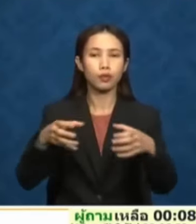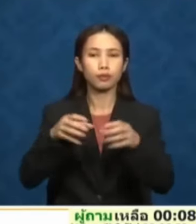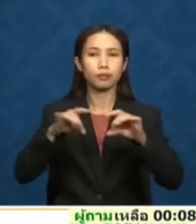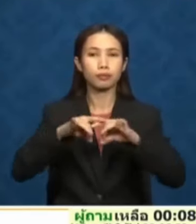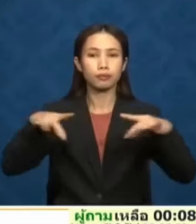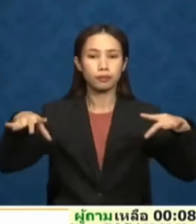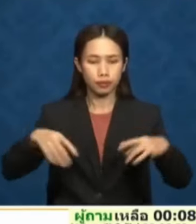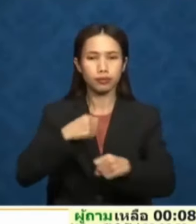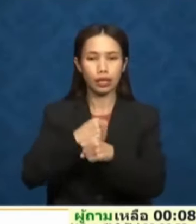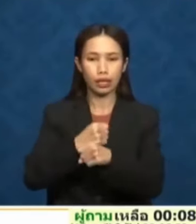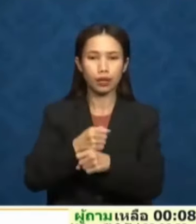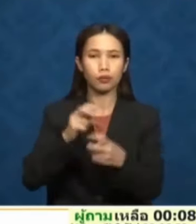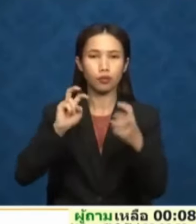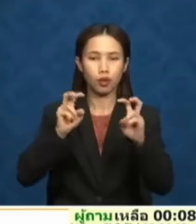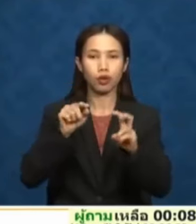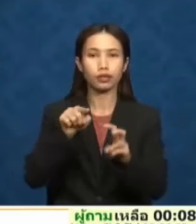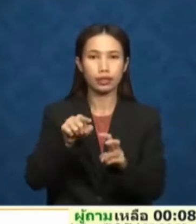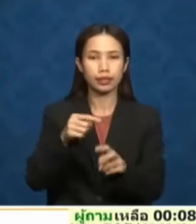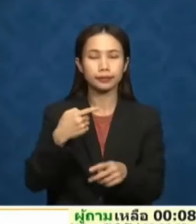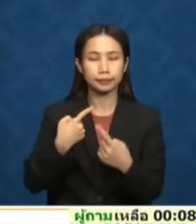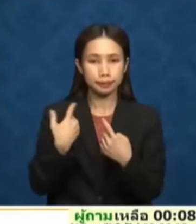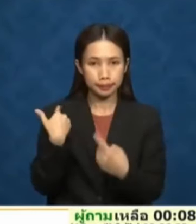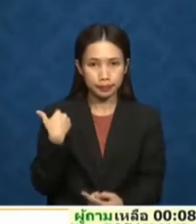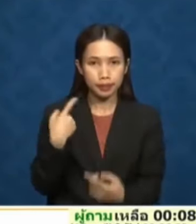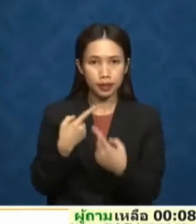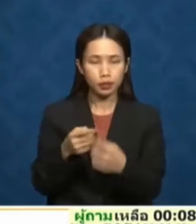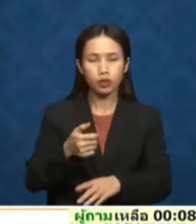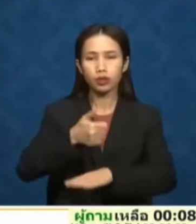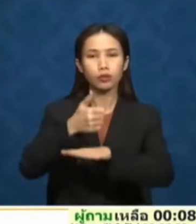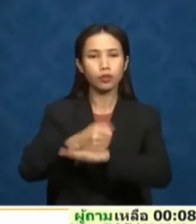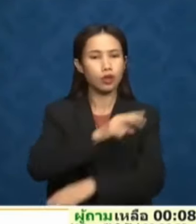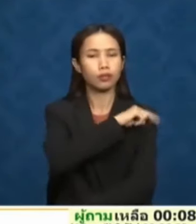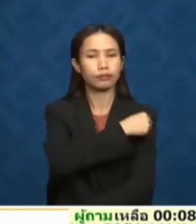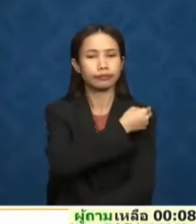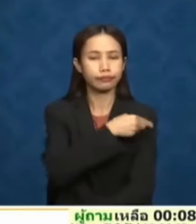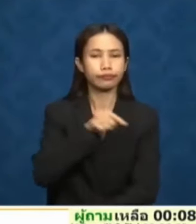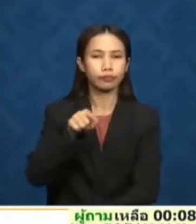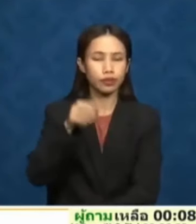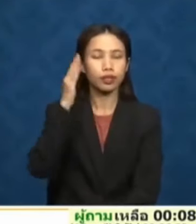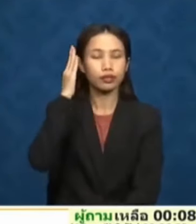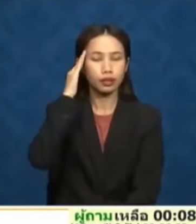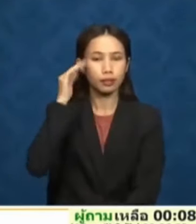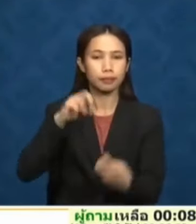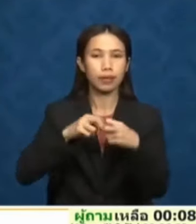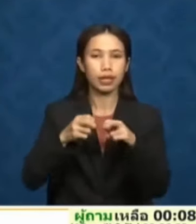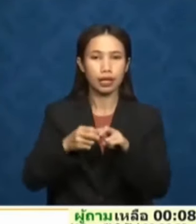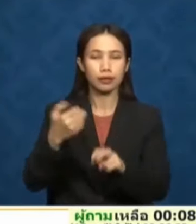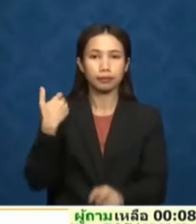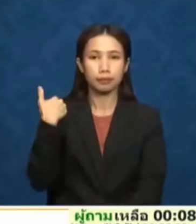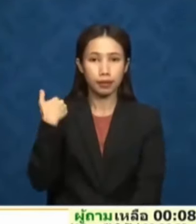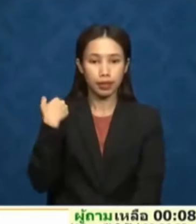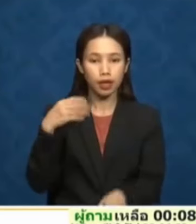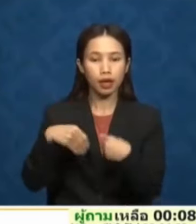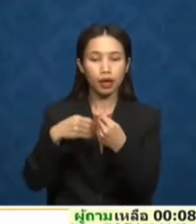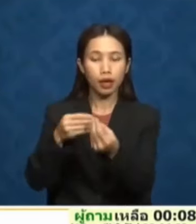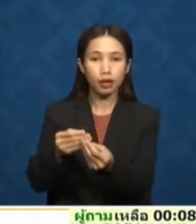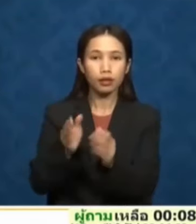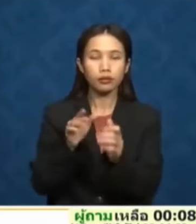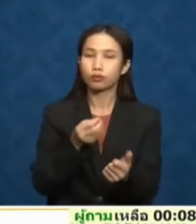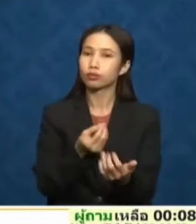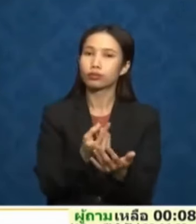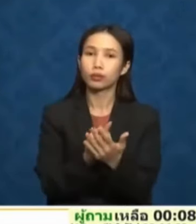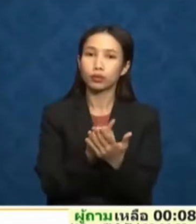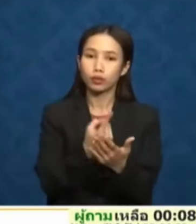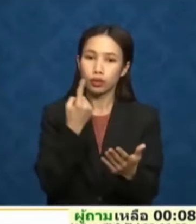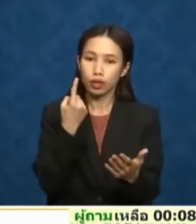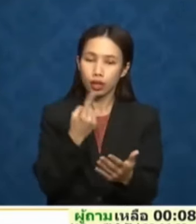พอสมควรแล้วก็พอมาเป็นรัฐมนตรีก็รับทราบรับรู้ปัญหาเรื่องนี้เคยให้ตัวแทนให้ผู้แทน